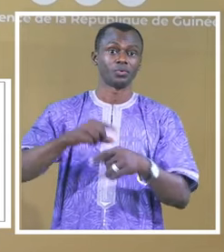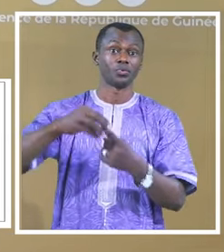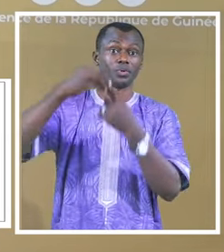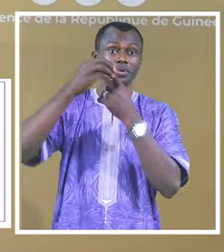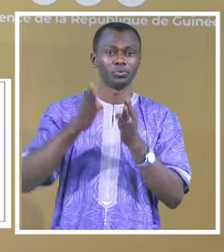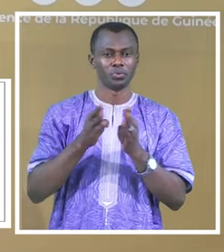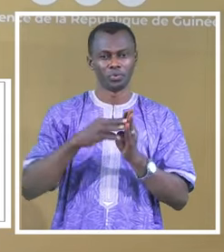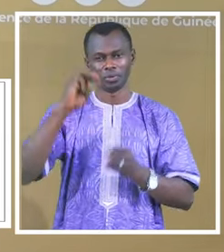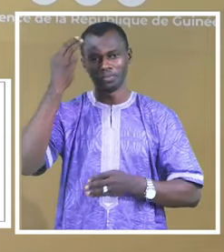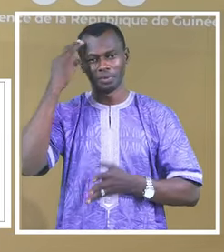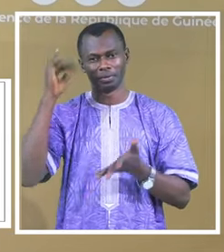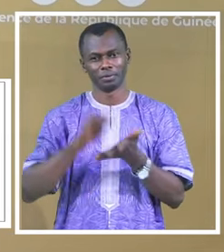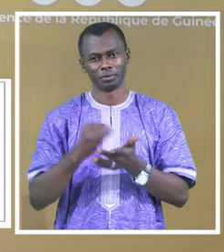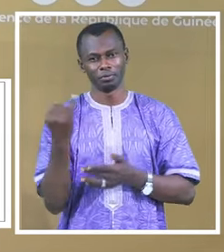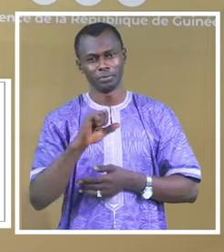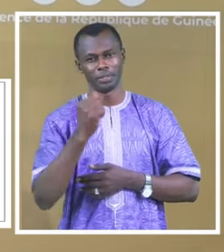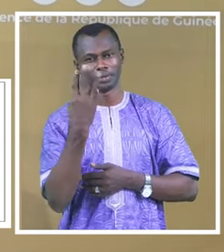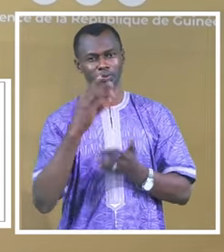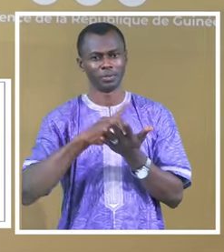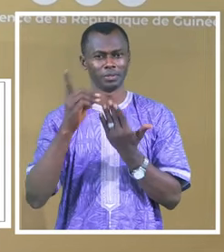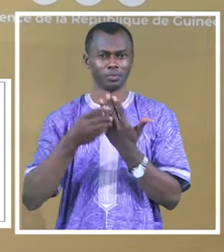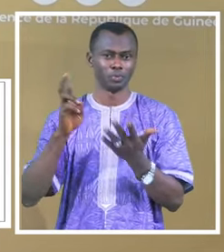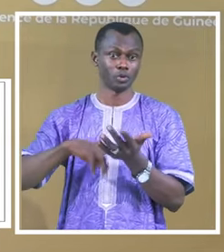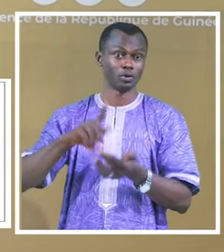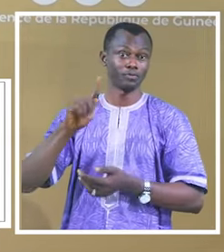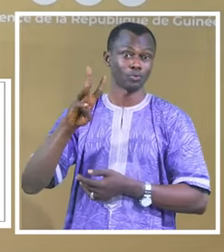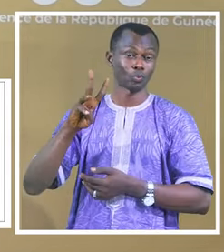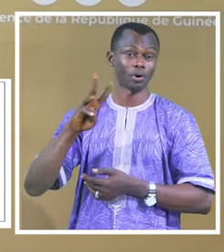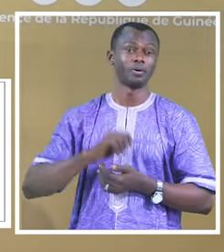La session ordinaire du Conseil des ministres s'est tenue ce jeudi